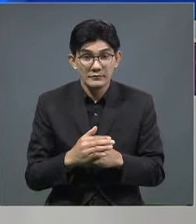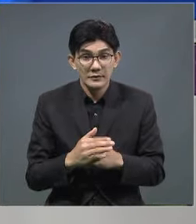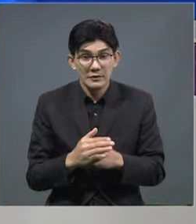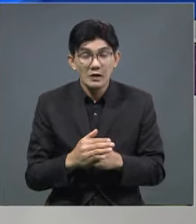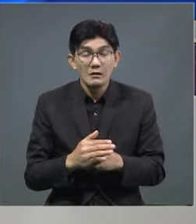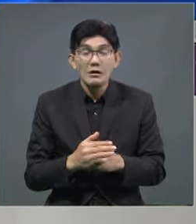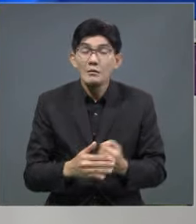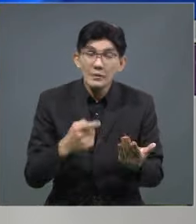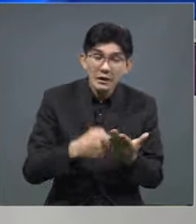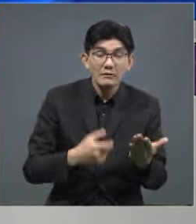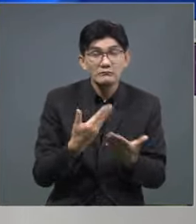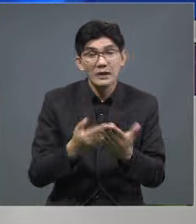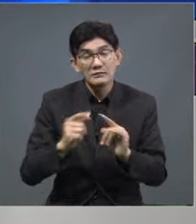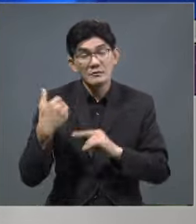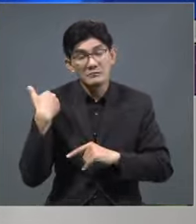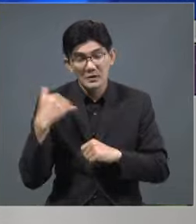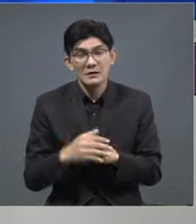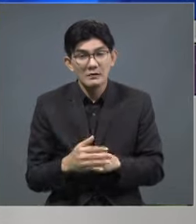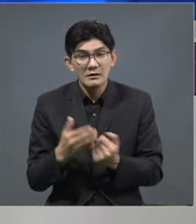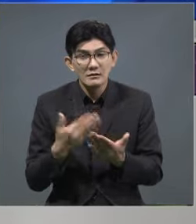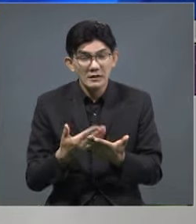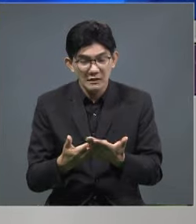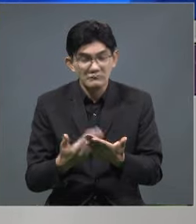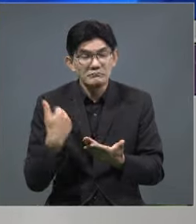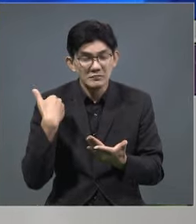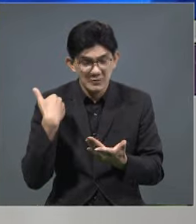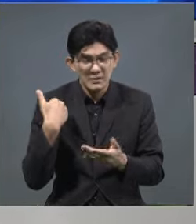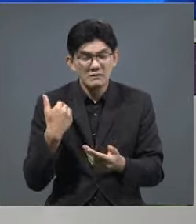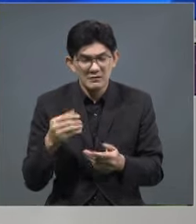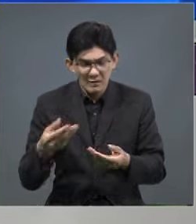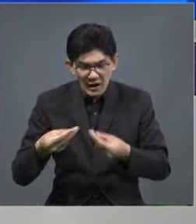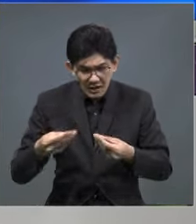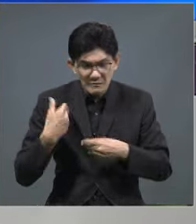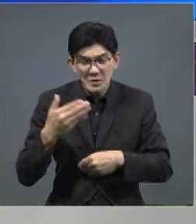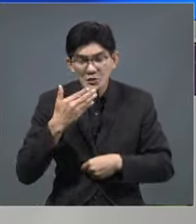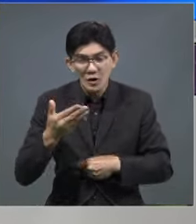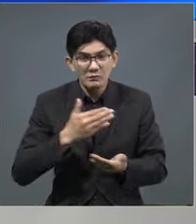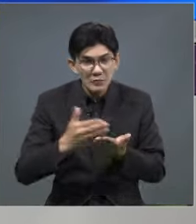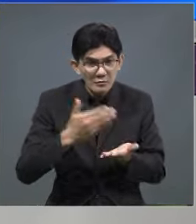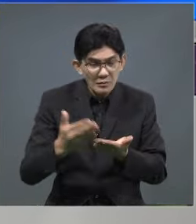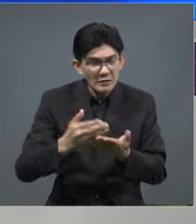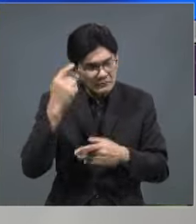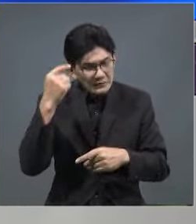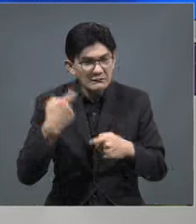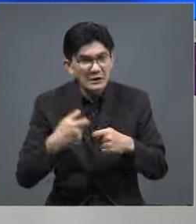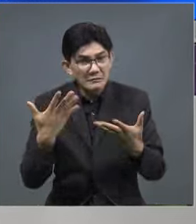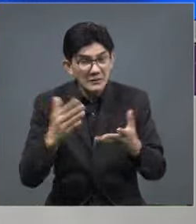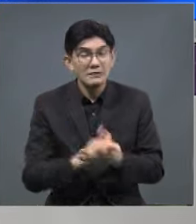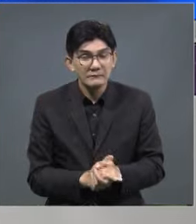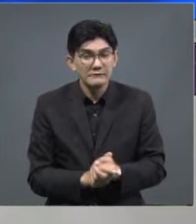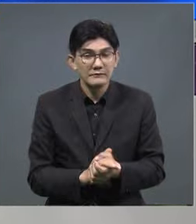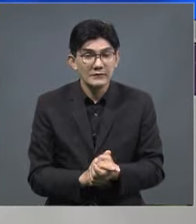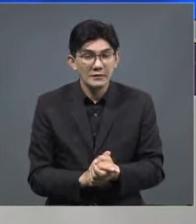ค้ำประกันเรื่องของรายได้ก็มีรายได้จากบำนาญเนี่ยเป็นที่แน่นอนอยู่แล้วการกู้การผ่อนชำระเองก็ไม่น่าจะยากสักเท่าไหร่อันนี้เป็นมุมม